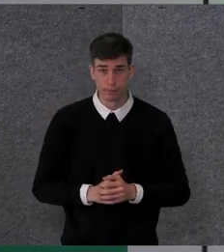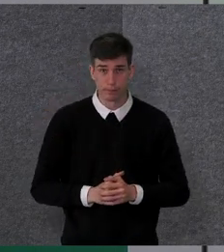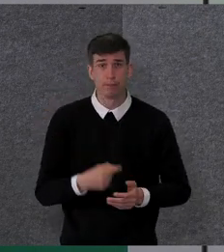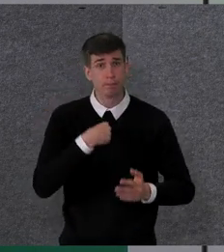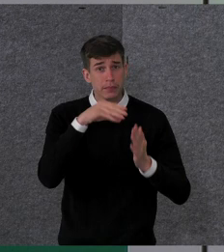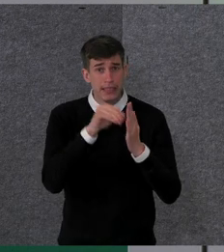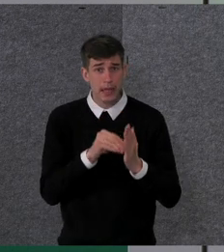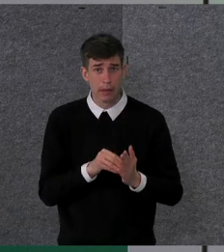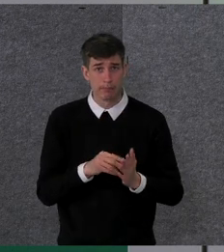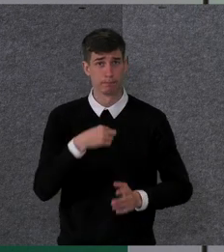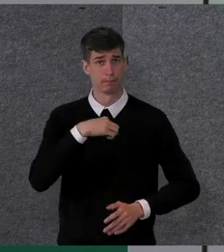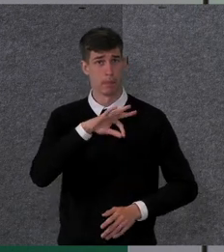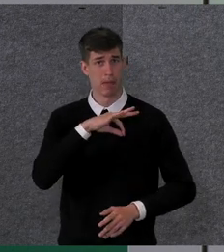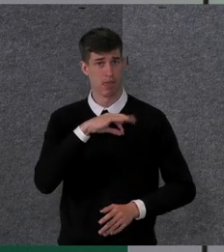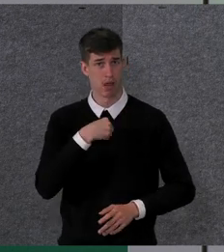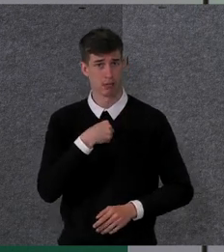dabei,